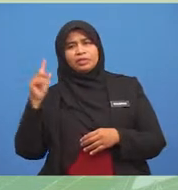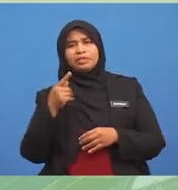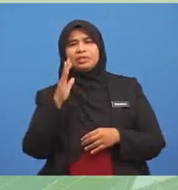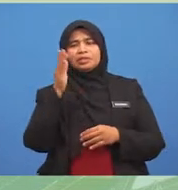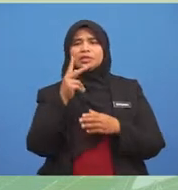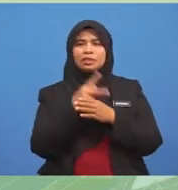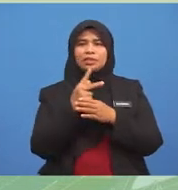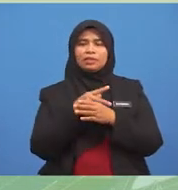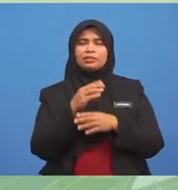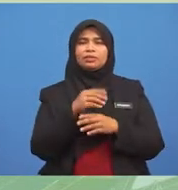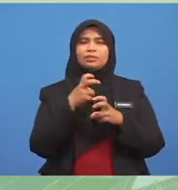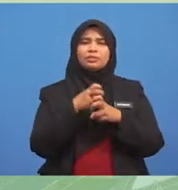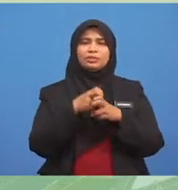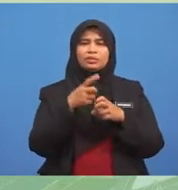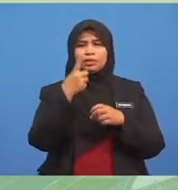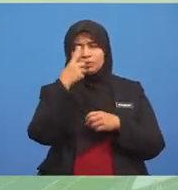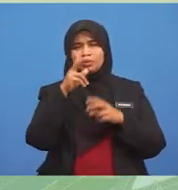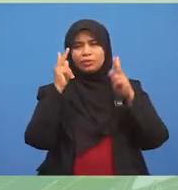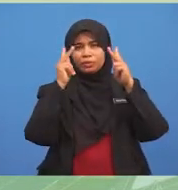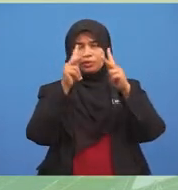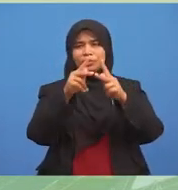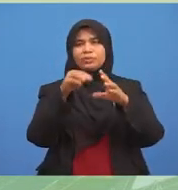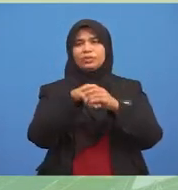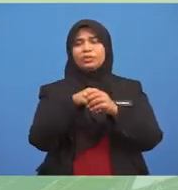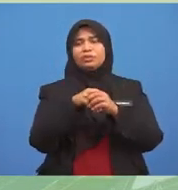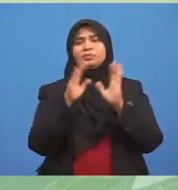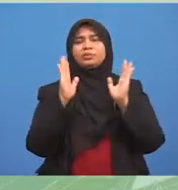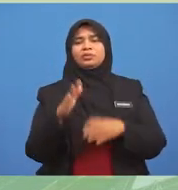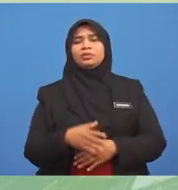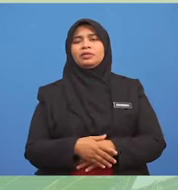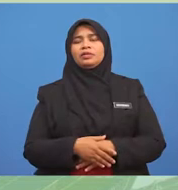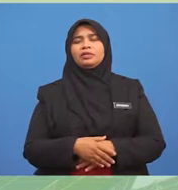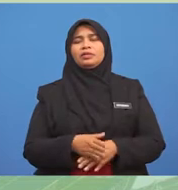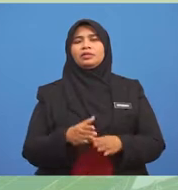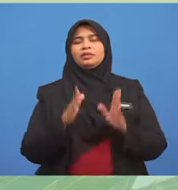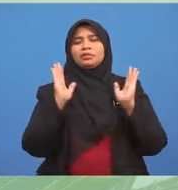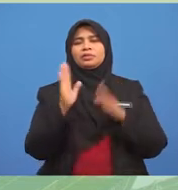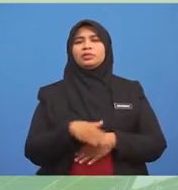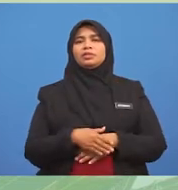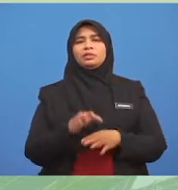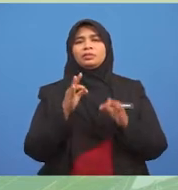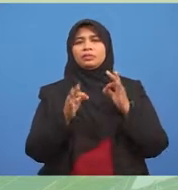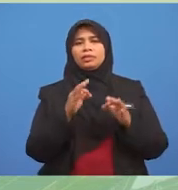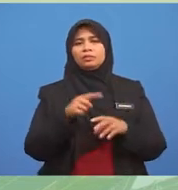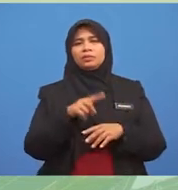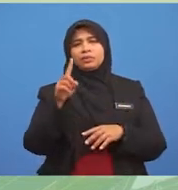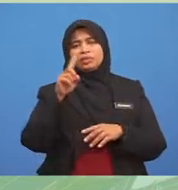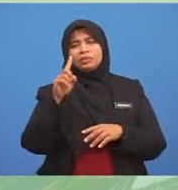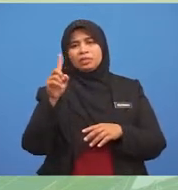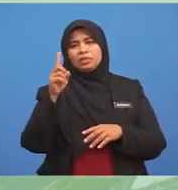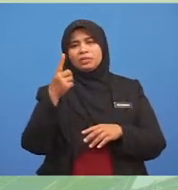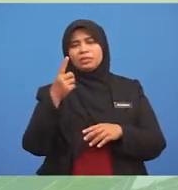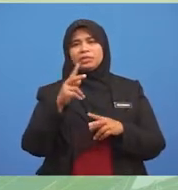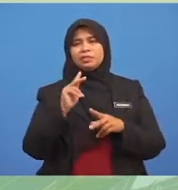sedikit terganggu dan sukar mendapatkan khusyuk dalam solat. Solatlah walau di mana pun kita berada. Yang penting